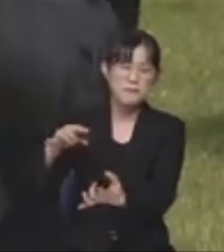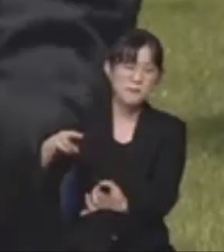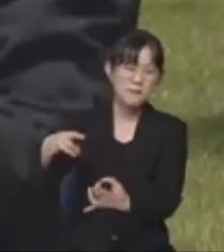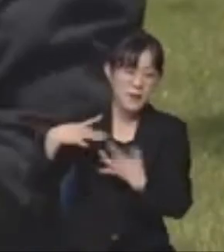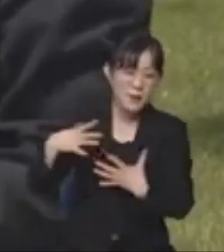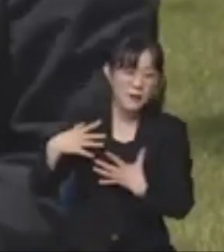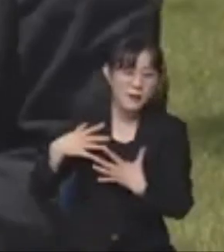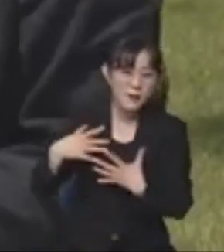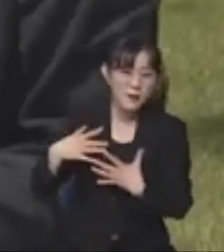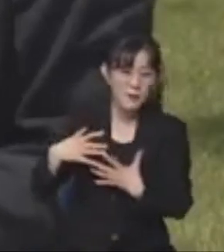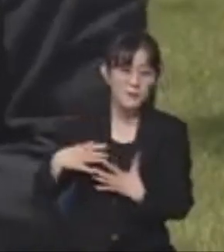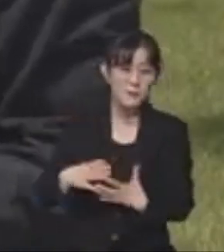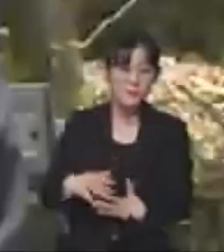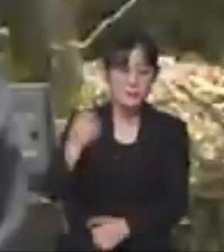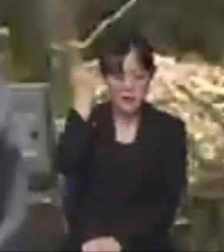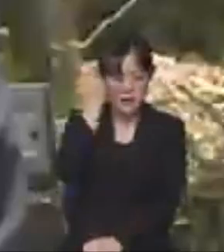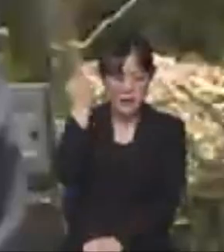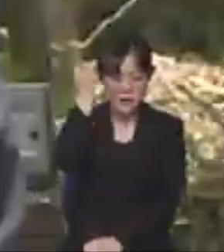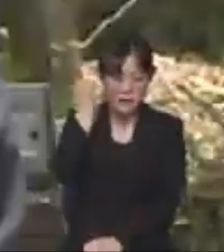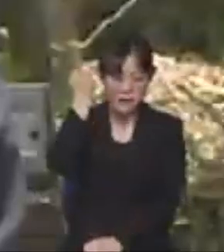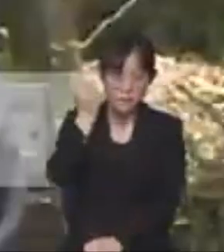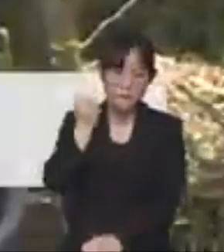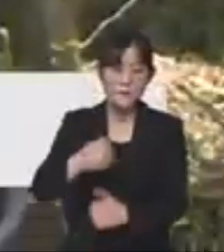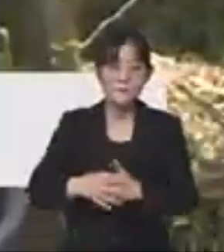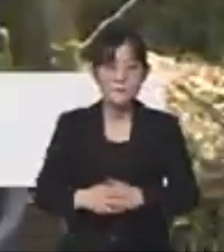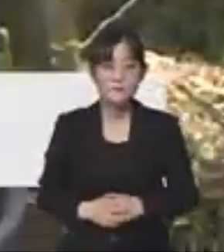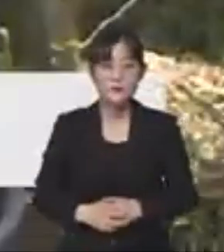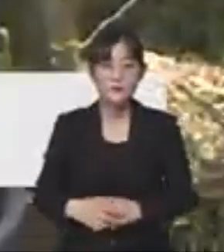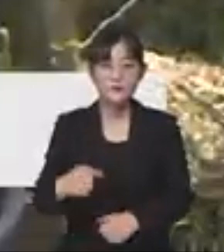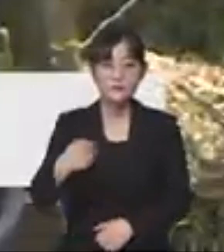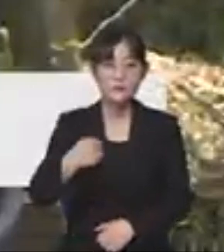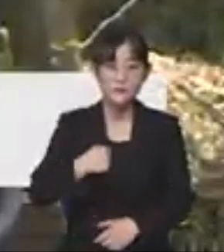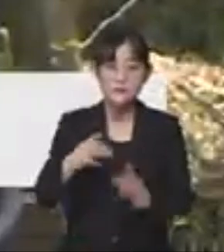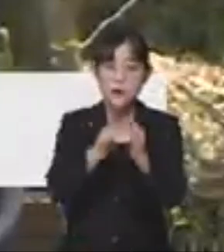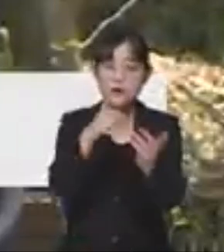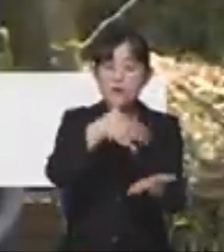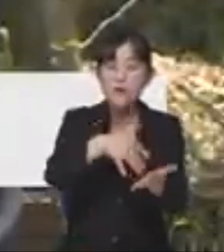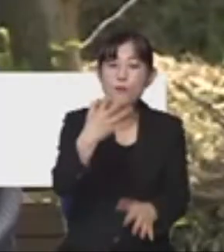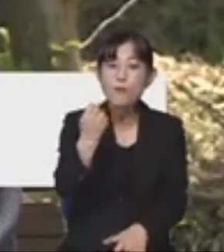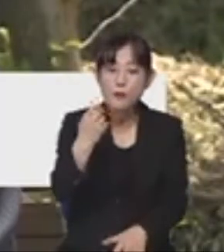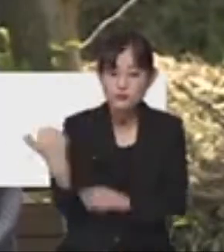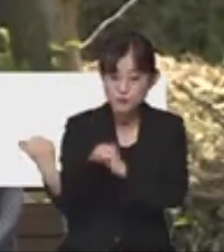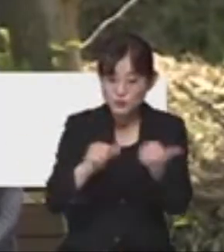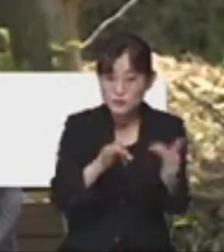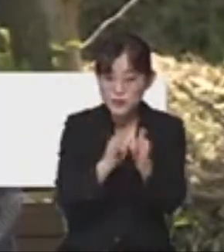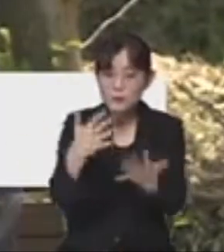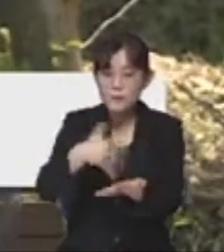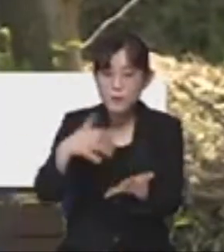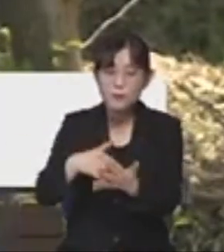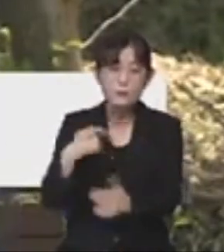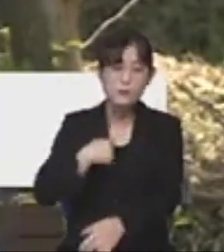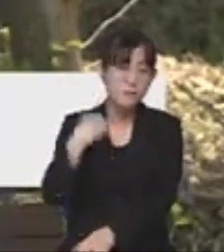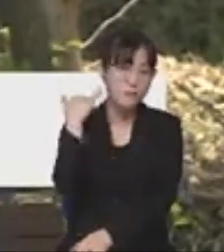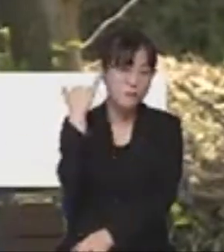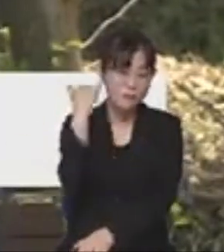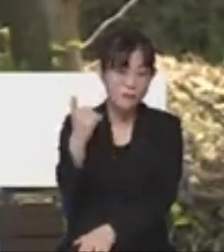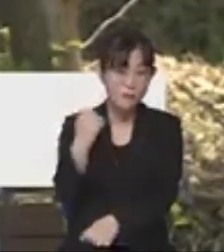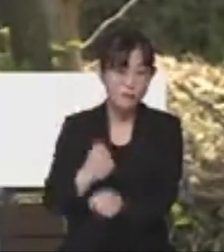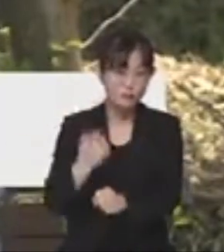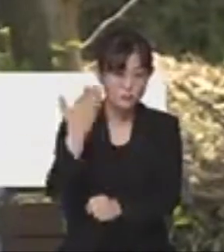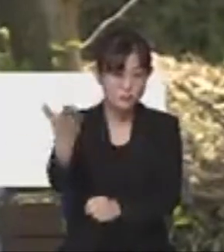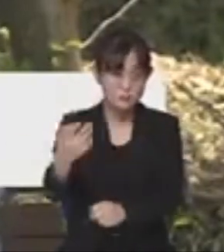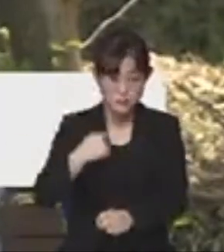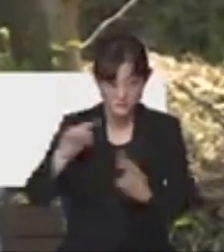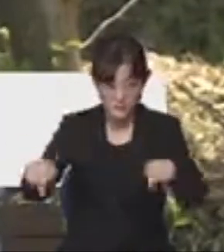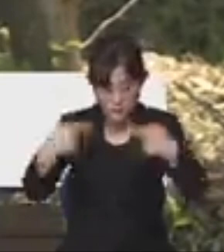건 마찬가지였습니다. 내가 무전을 하고 인원 보고도 그 사망자 보고도 내가 했어요. 내가 그 자리에 있었으면 내가